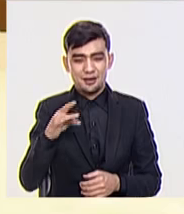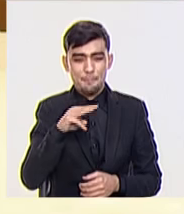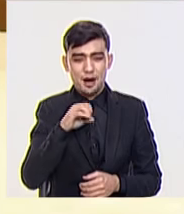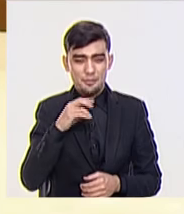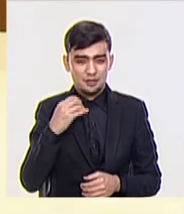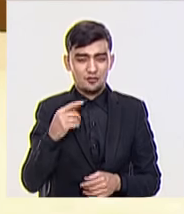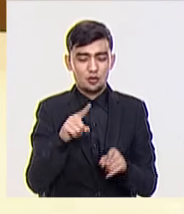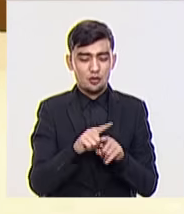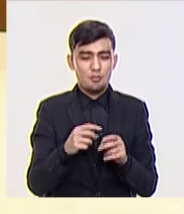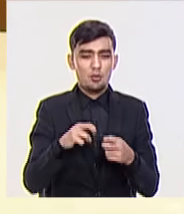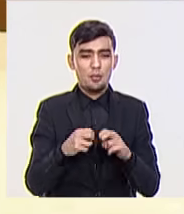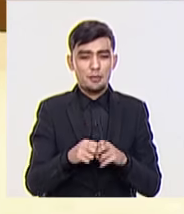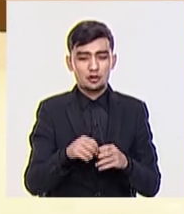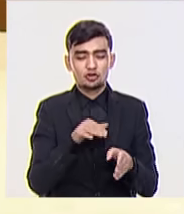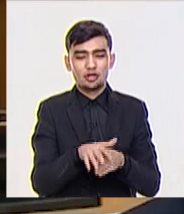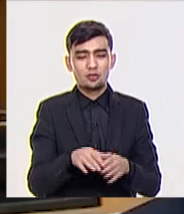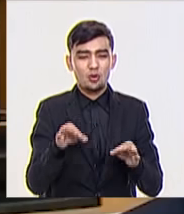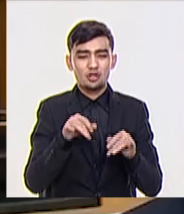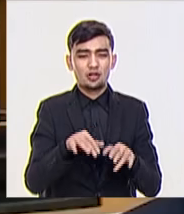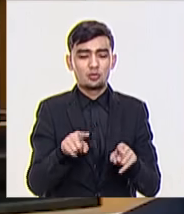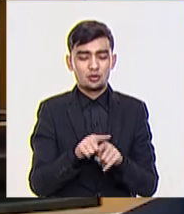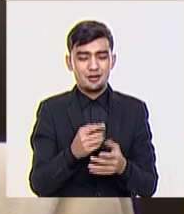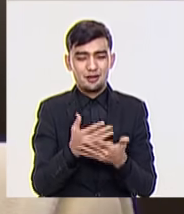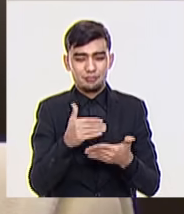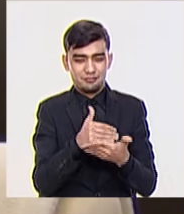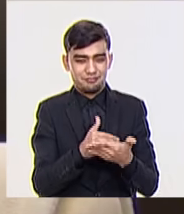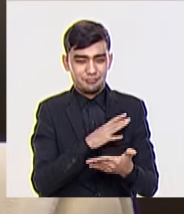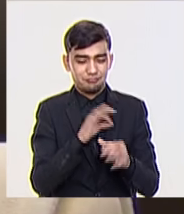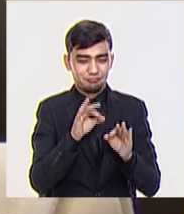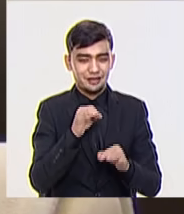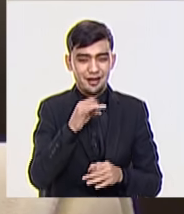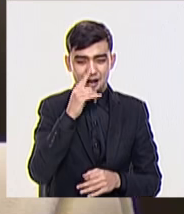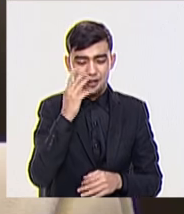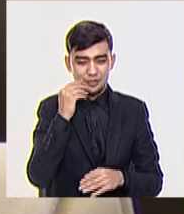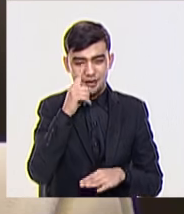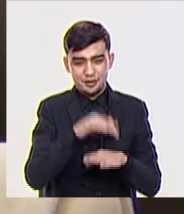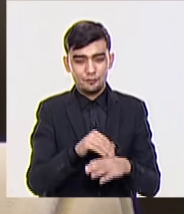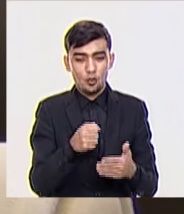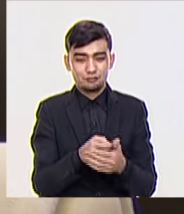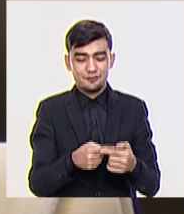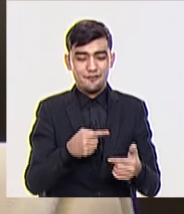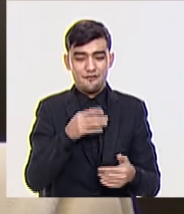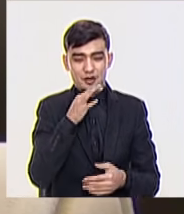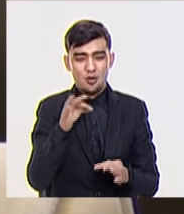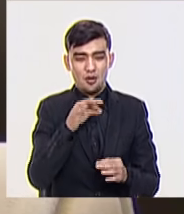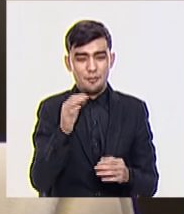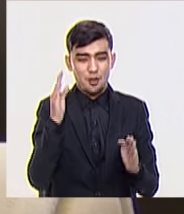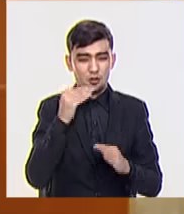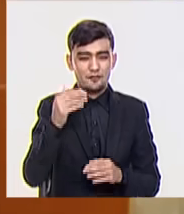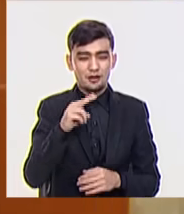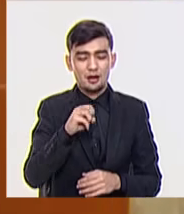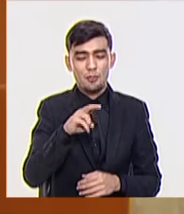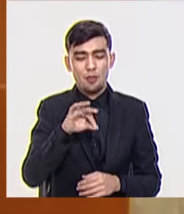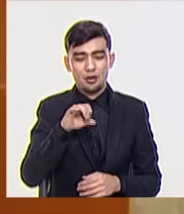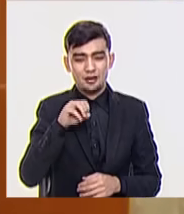ахуалды шешуге кедергі келтіріп тұрған бірқатар мәселелерді жіпке тізді. Бірақ Алматының әкімдігі бұған дейін экология департаментінің ұсыныстарын